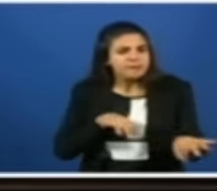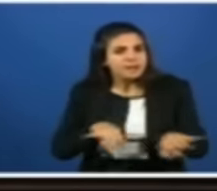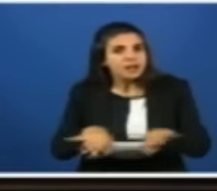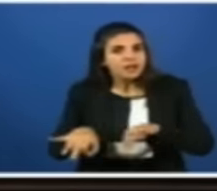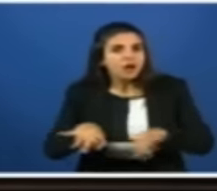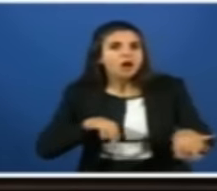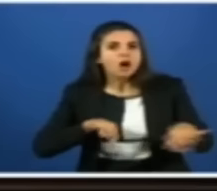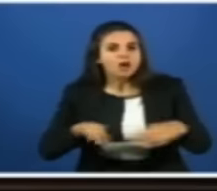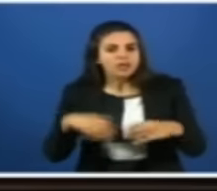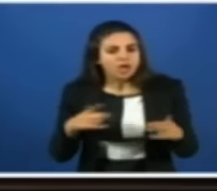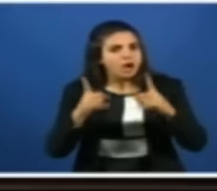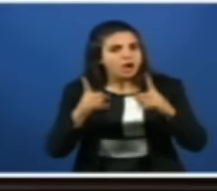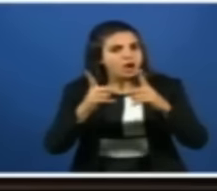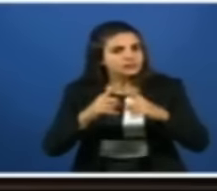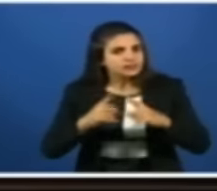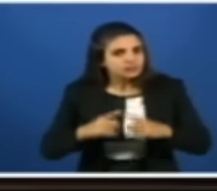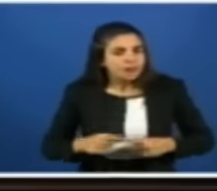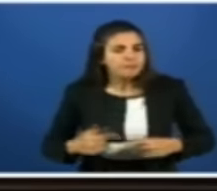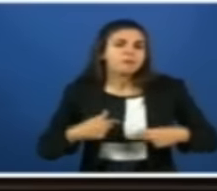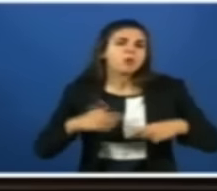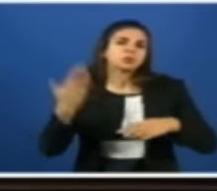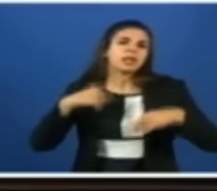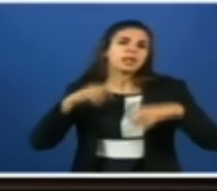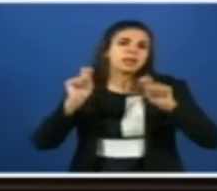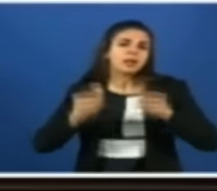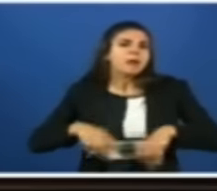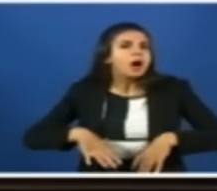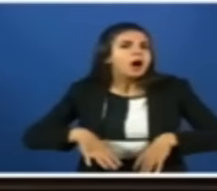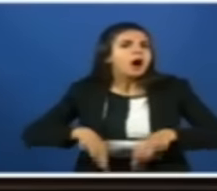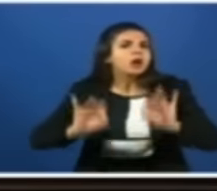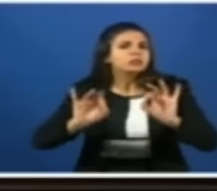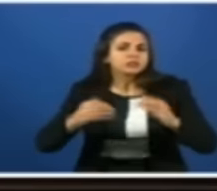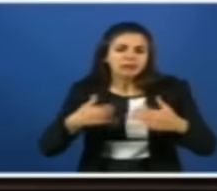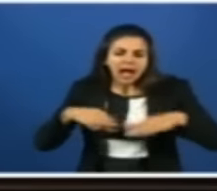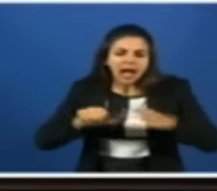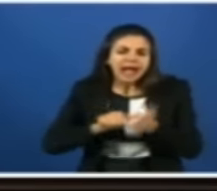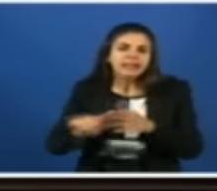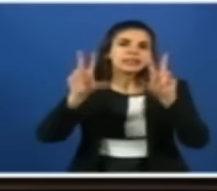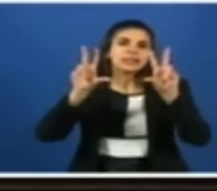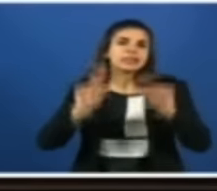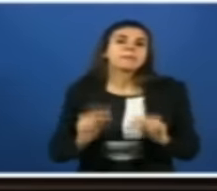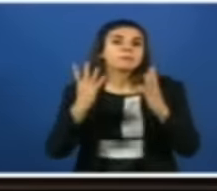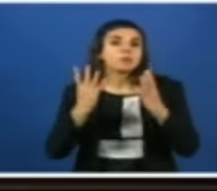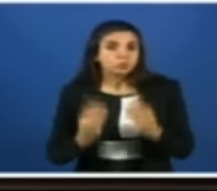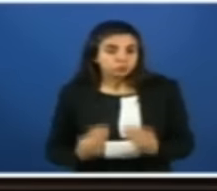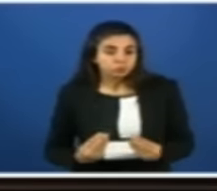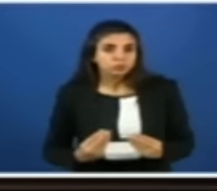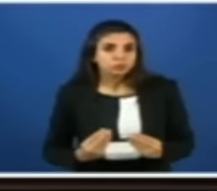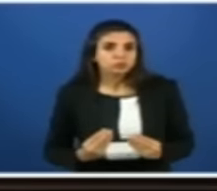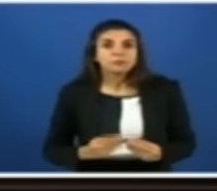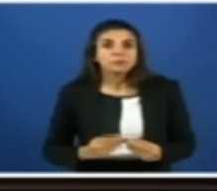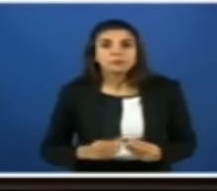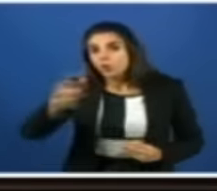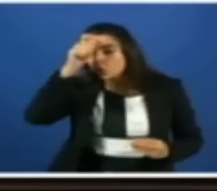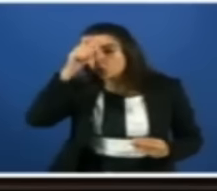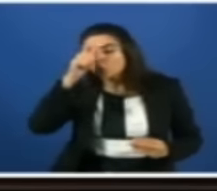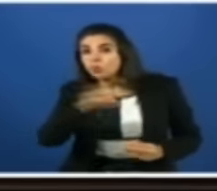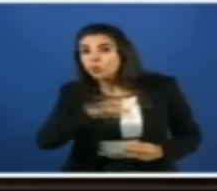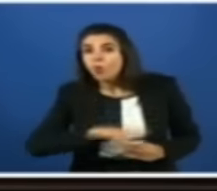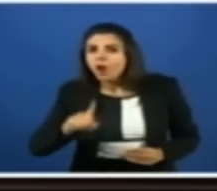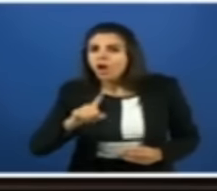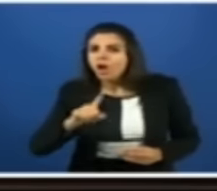planlarımız, hesaplarımız yapılmıştır. Hazırlıklarımız tamamlanmıştır. Türkiye'nin